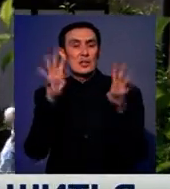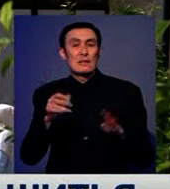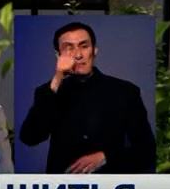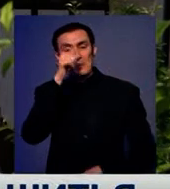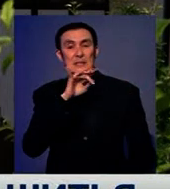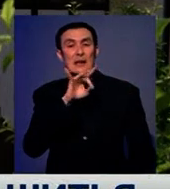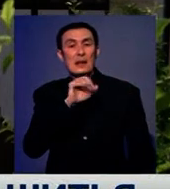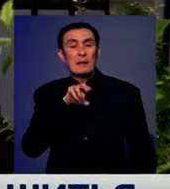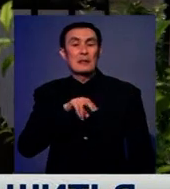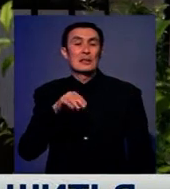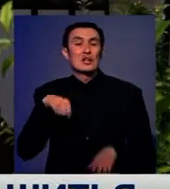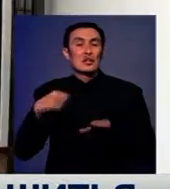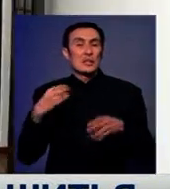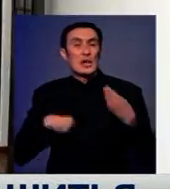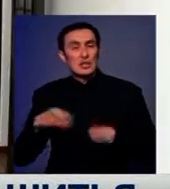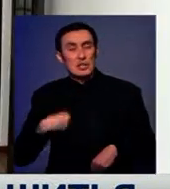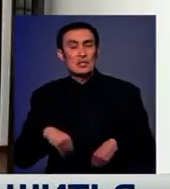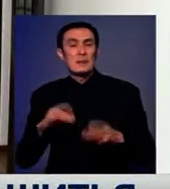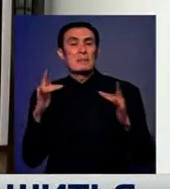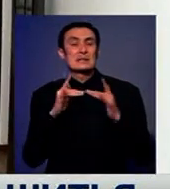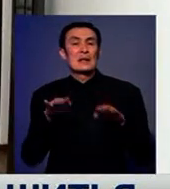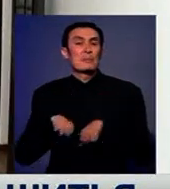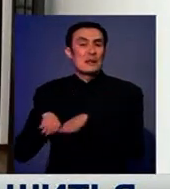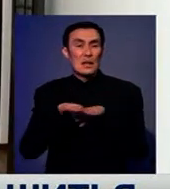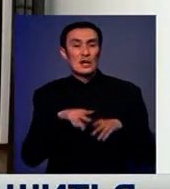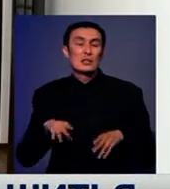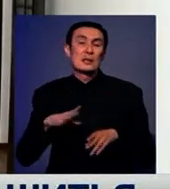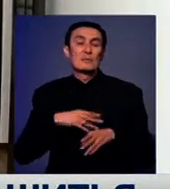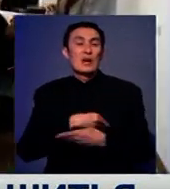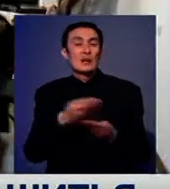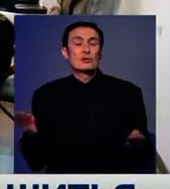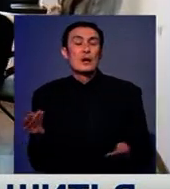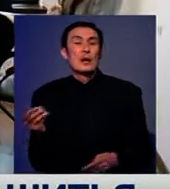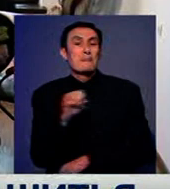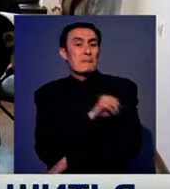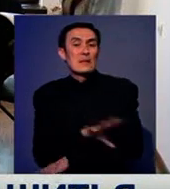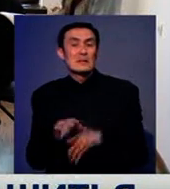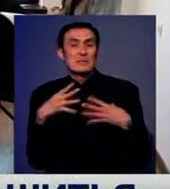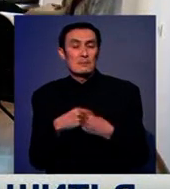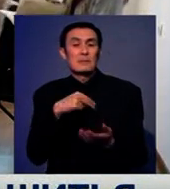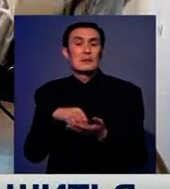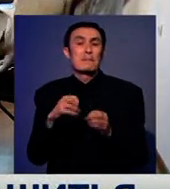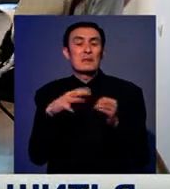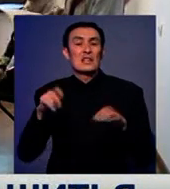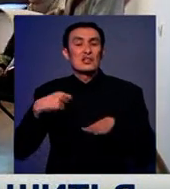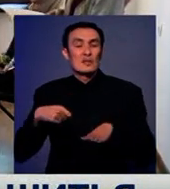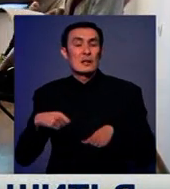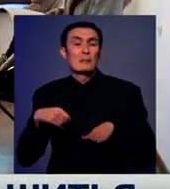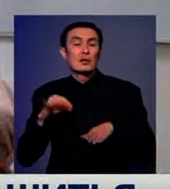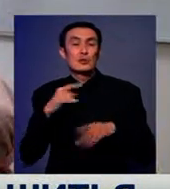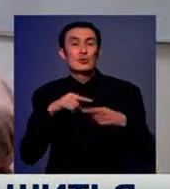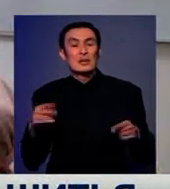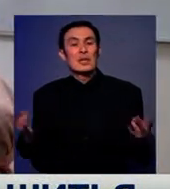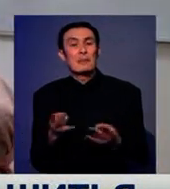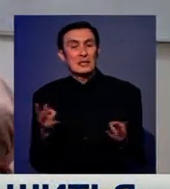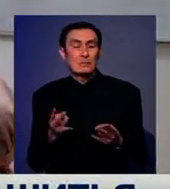Рамадан. Сшитые изделия, одежду и постельные принадлежности раздадут малоимущим семьям. Приобрести 15 швейных машин и